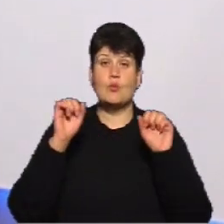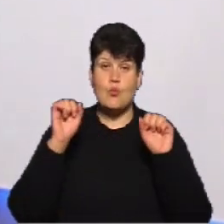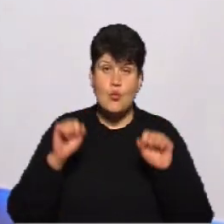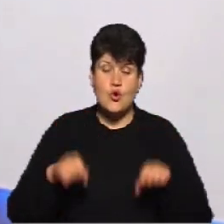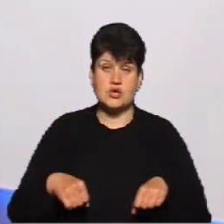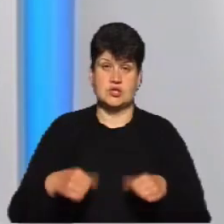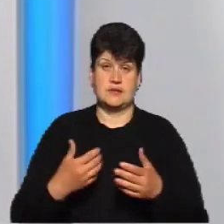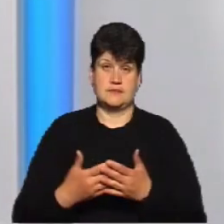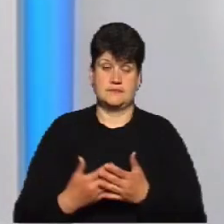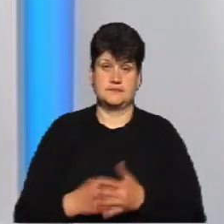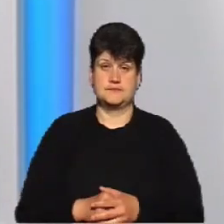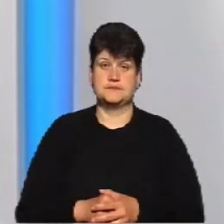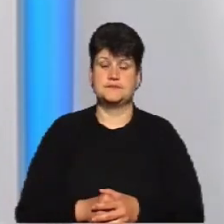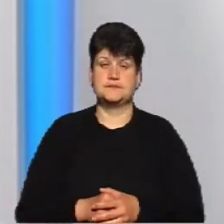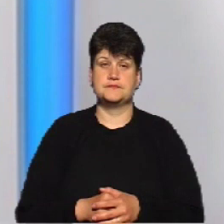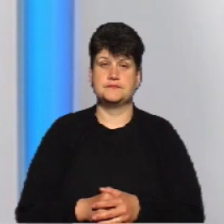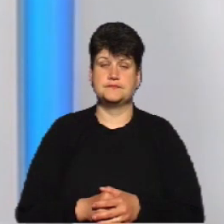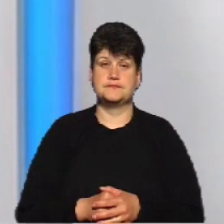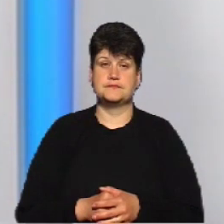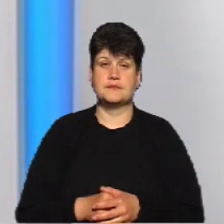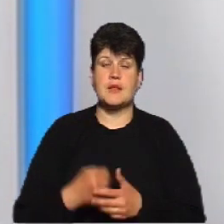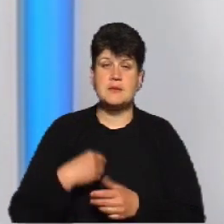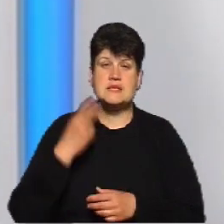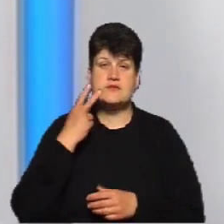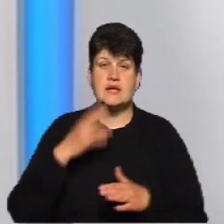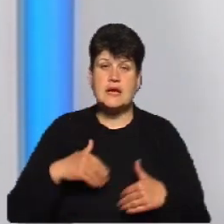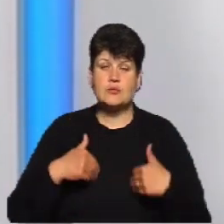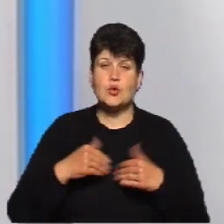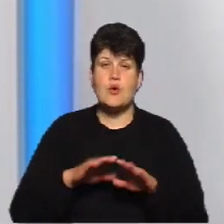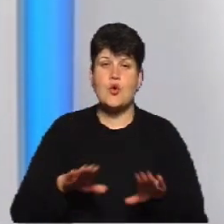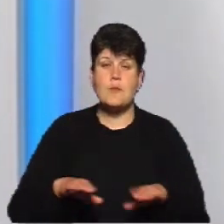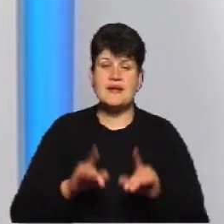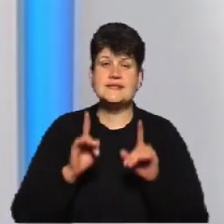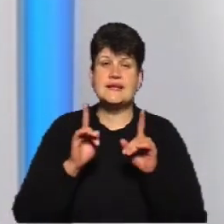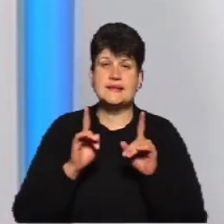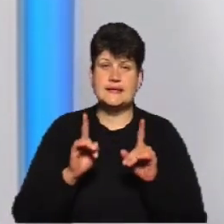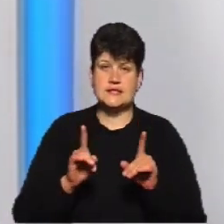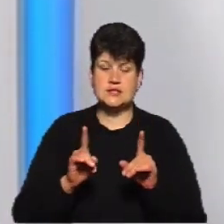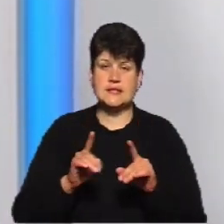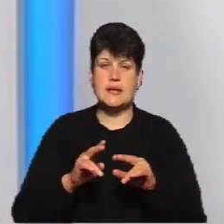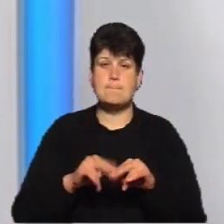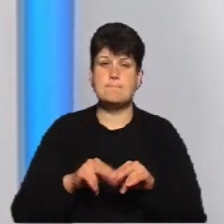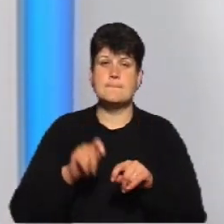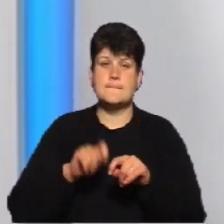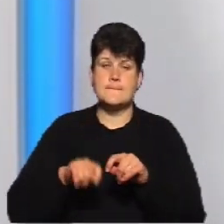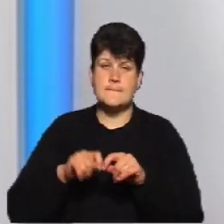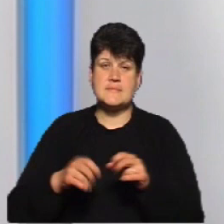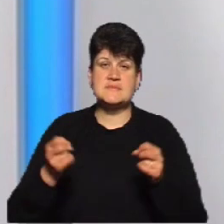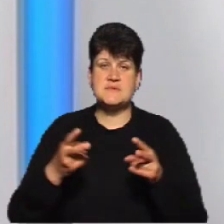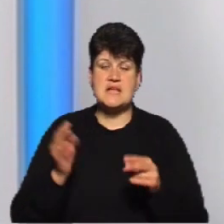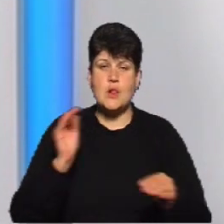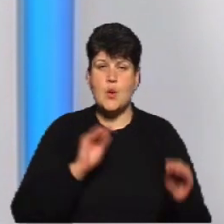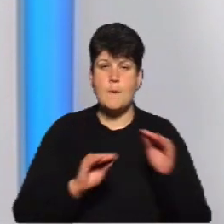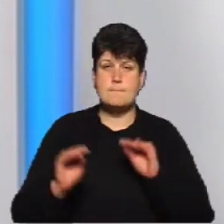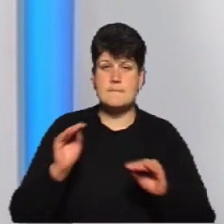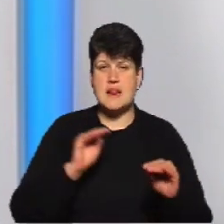так. Ми завжди рекомендуємо купатися лише на паспортизованих, спеціально обладнаних пляжах.